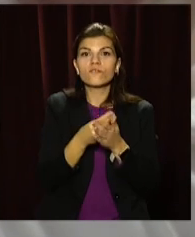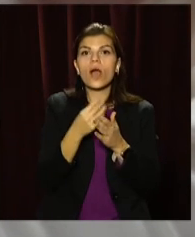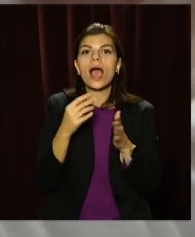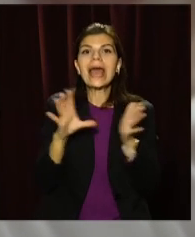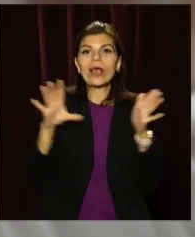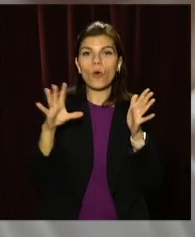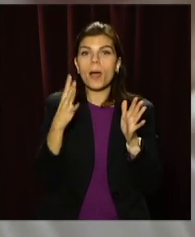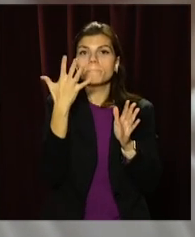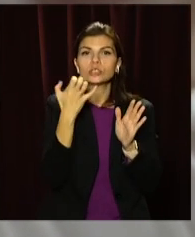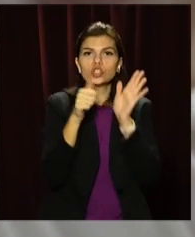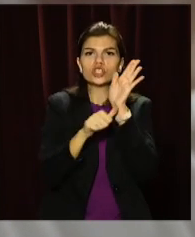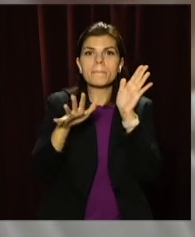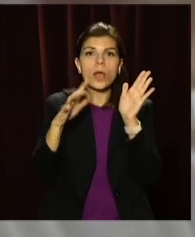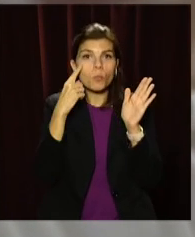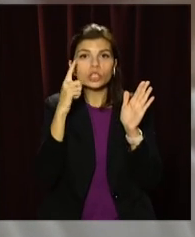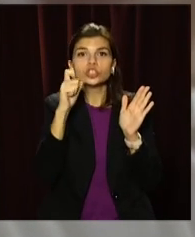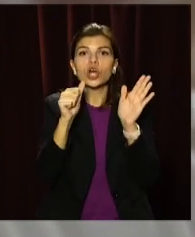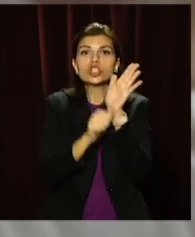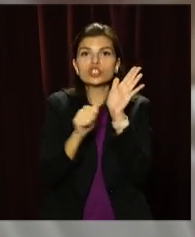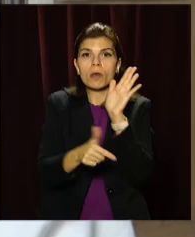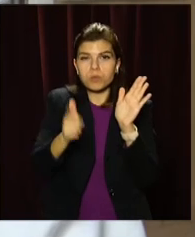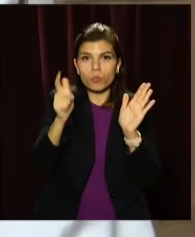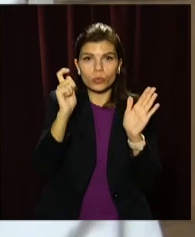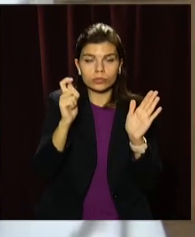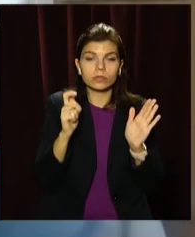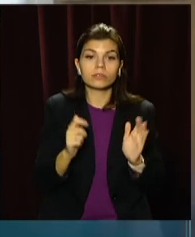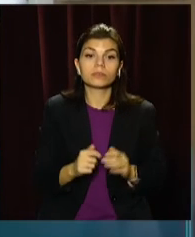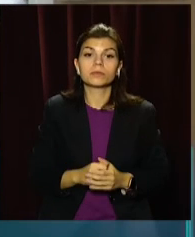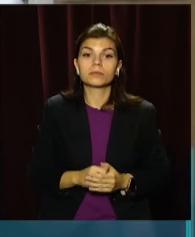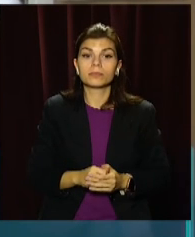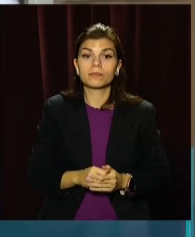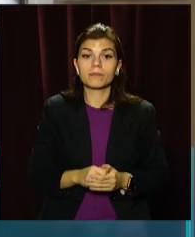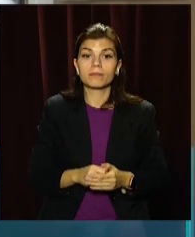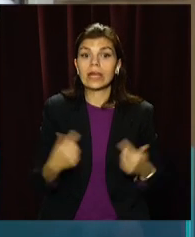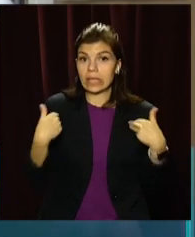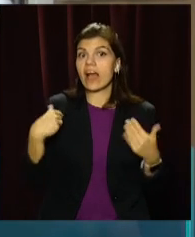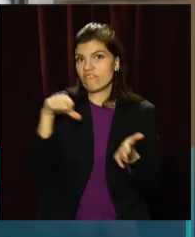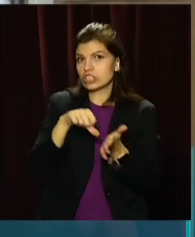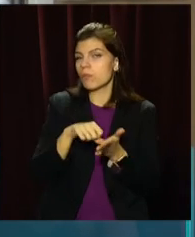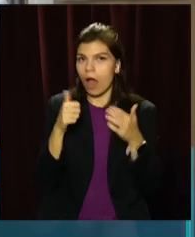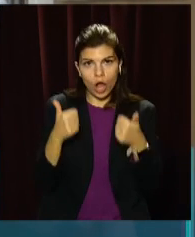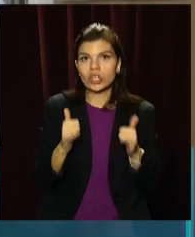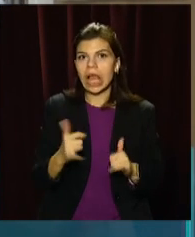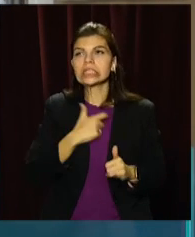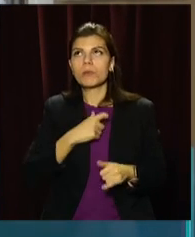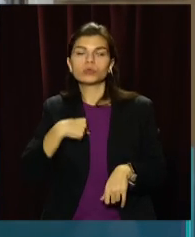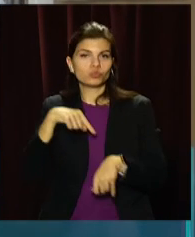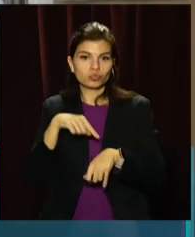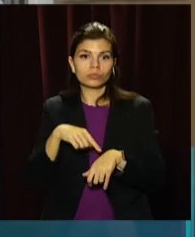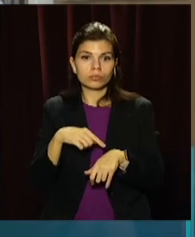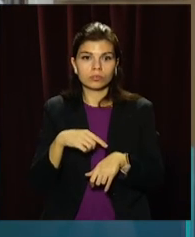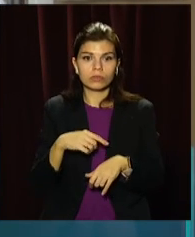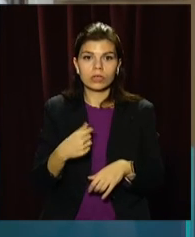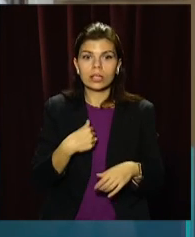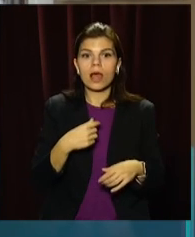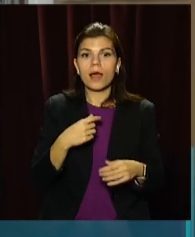Набрав 565 очок за 60 пострілів. Я виступив добре для себе, впав